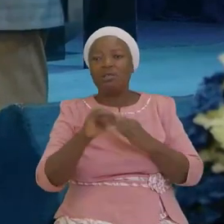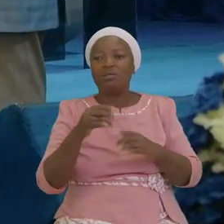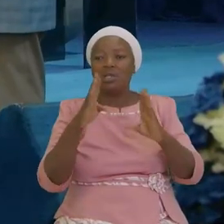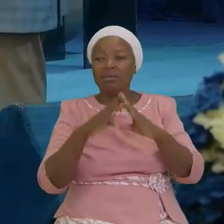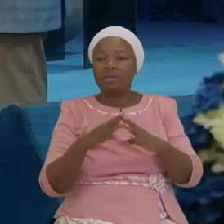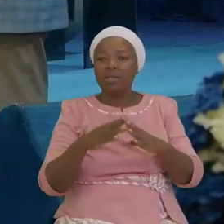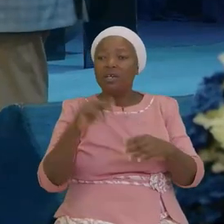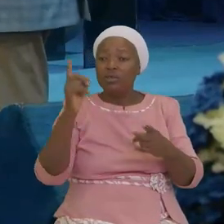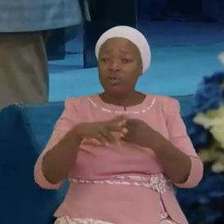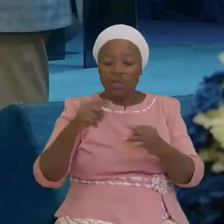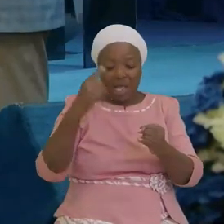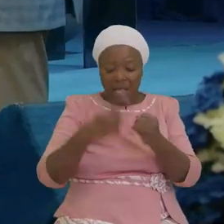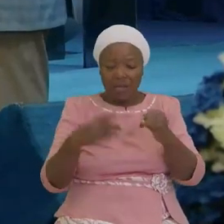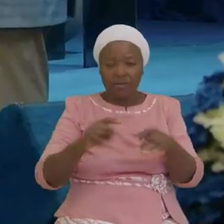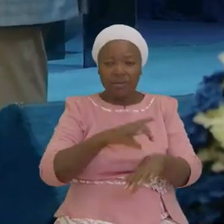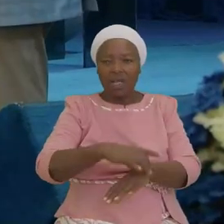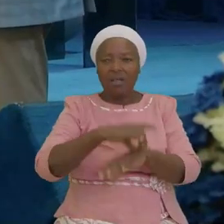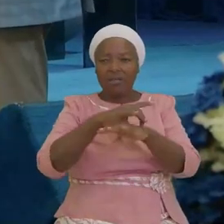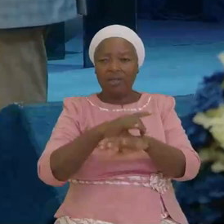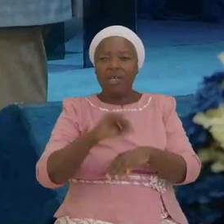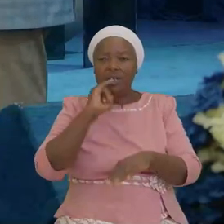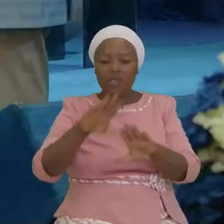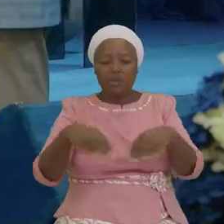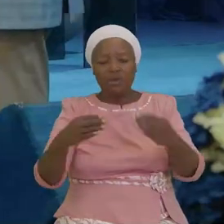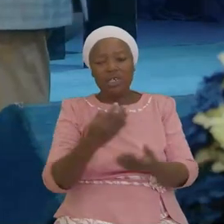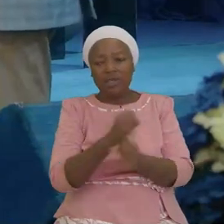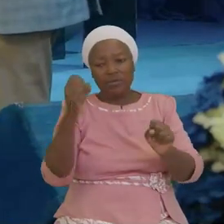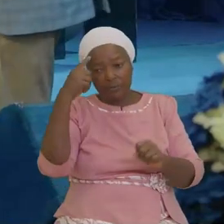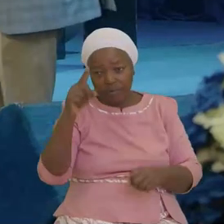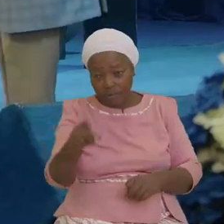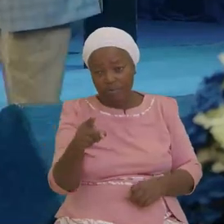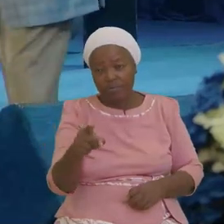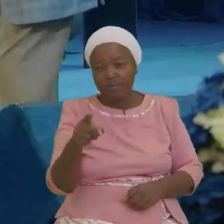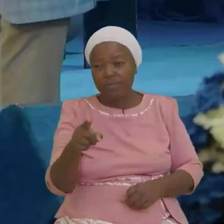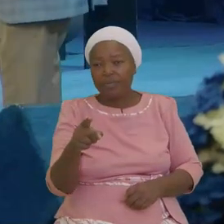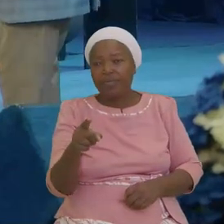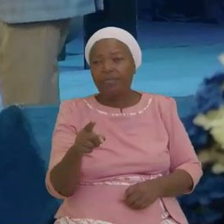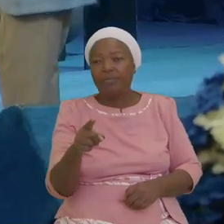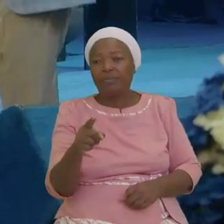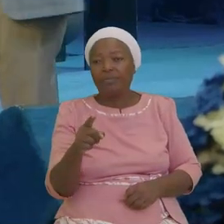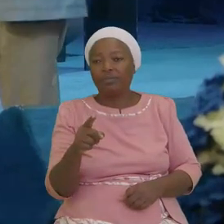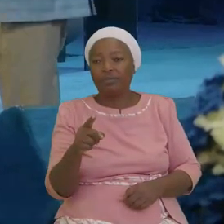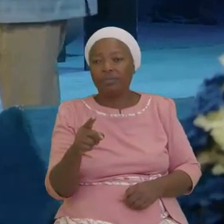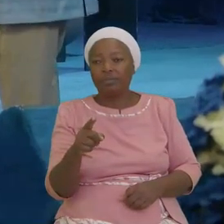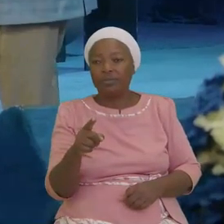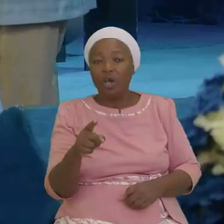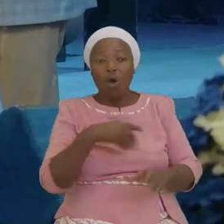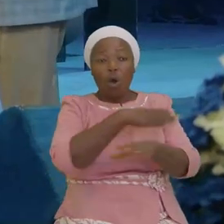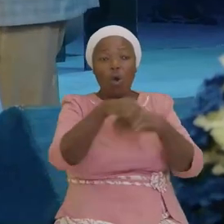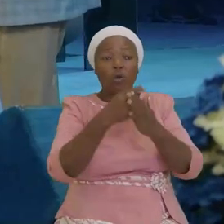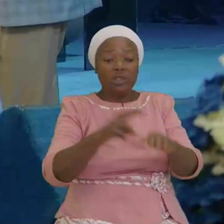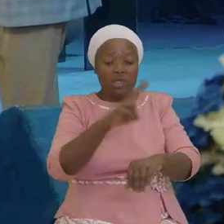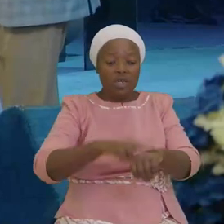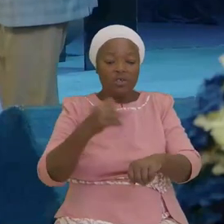Cela n'importe pas de notre distance. Quel que soit là, nous sommes de Jérusalem jusqu'à